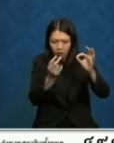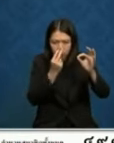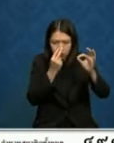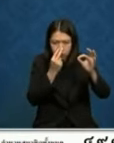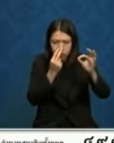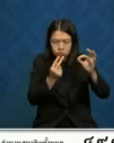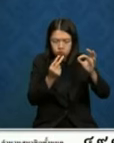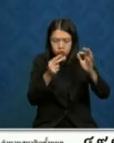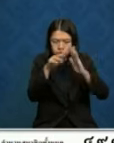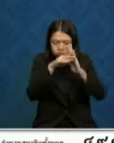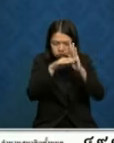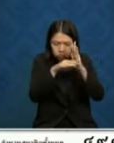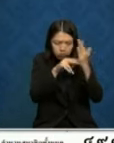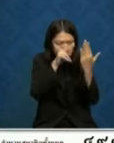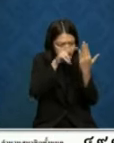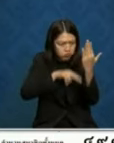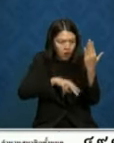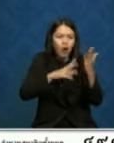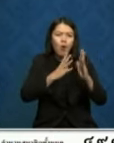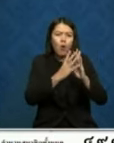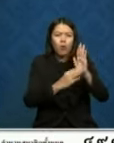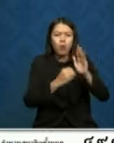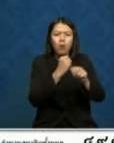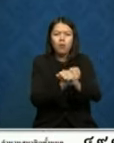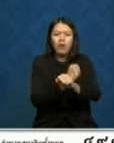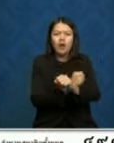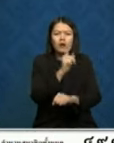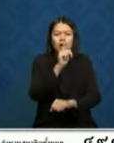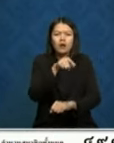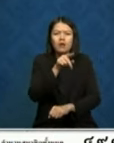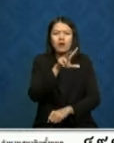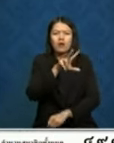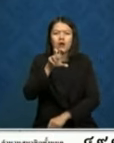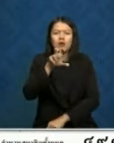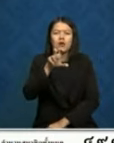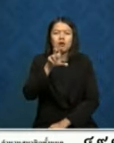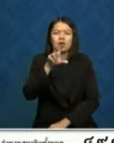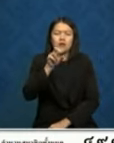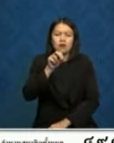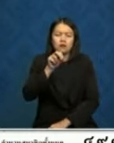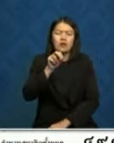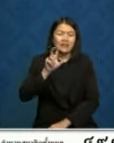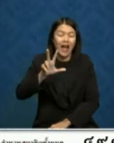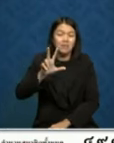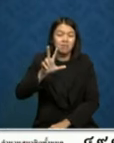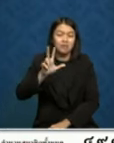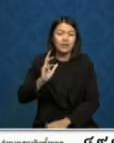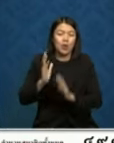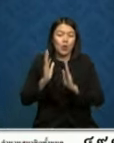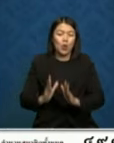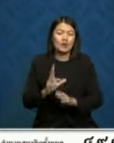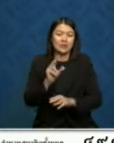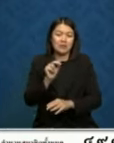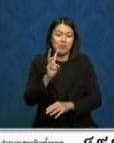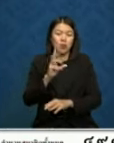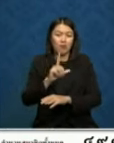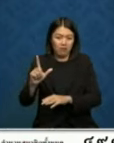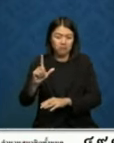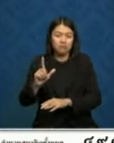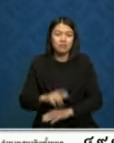านครับอบรมแรงงานได้แค่ 1,303 คนครับกับเงิน36ล้านบาท